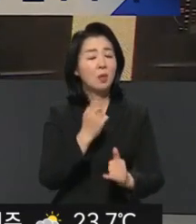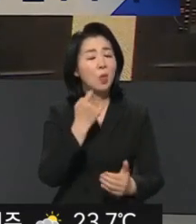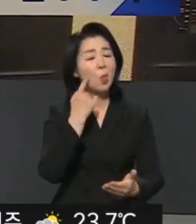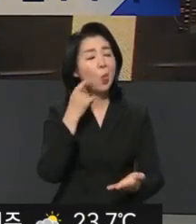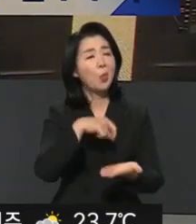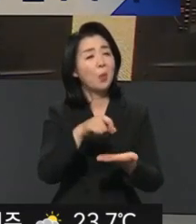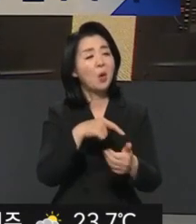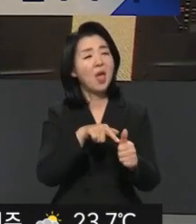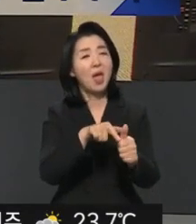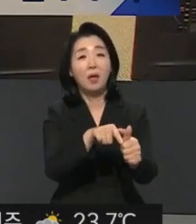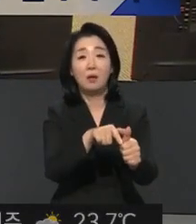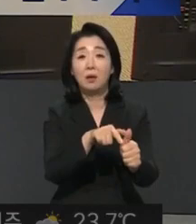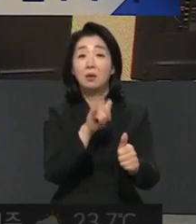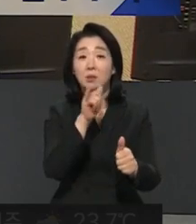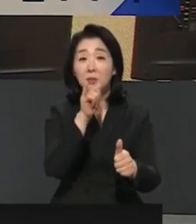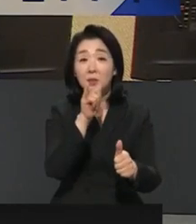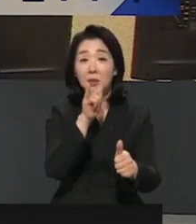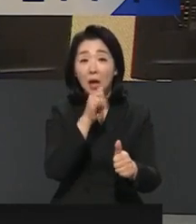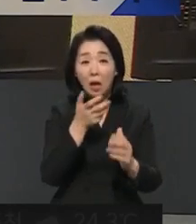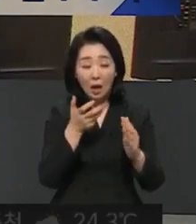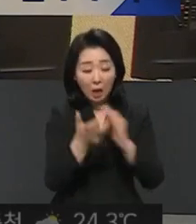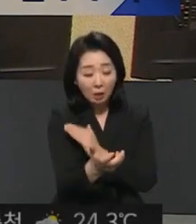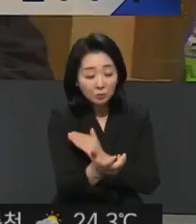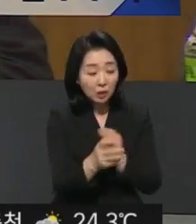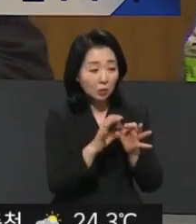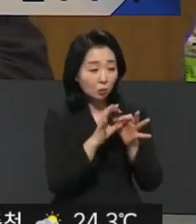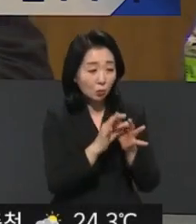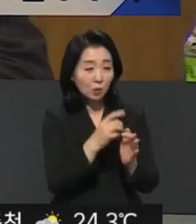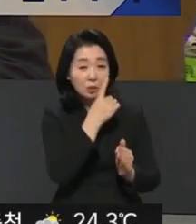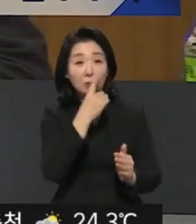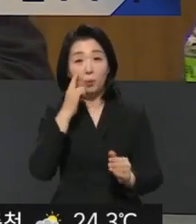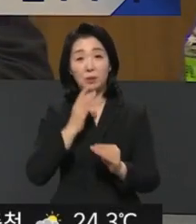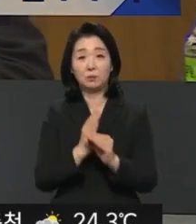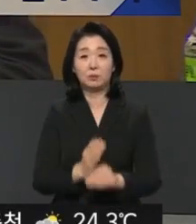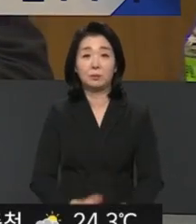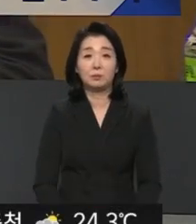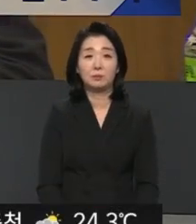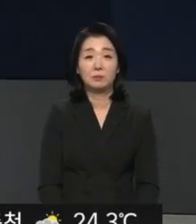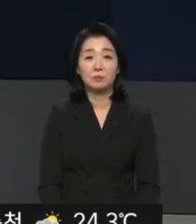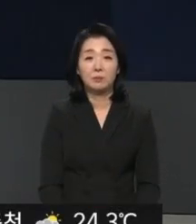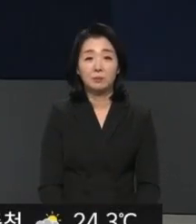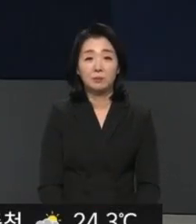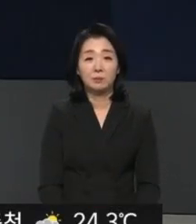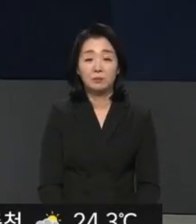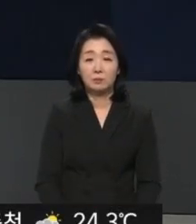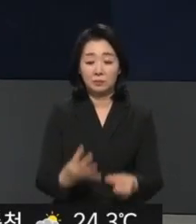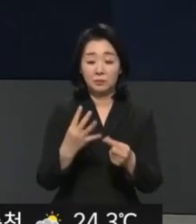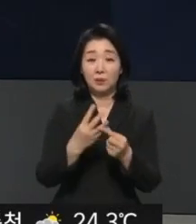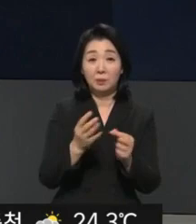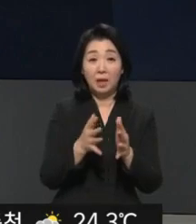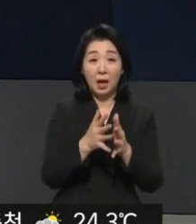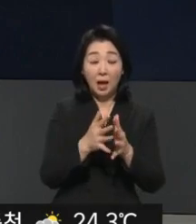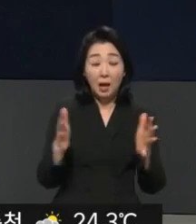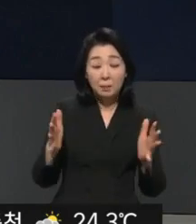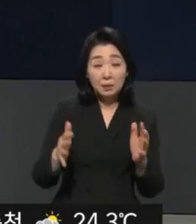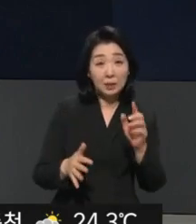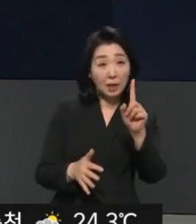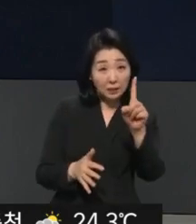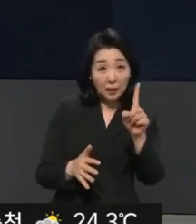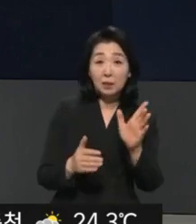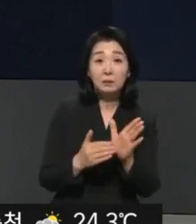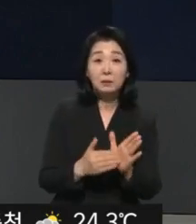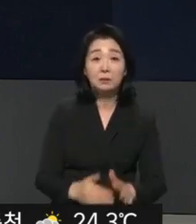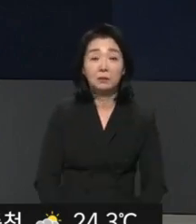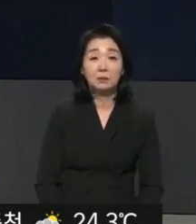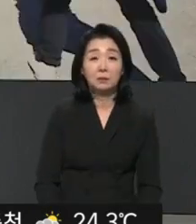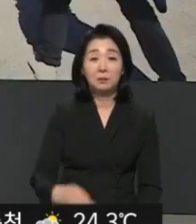압수수색을 통해서 이 확인서가 남아있는지 여부를 확인 중인 것으로 알려졌습니다. 네, 네 번째 픽, 아파트 한 채로 가봅니다.